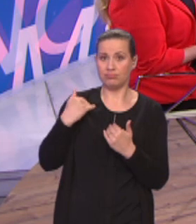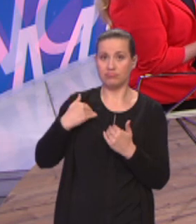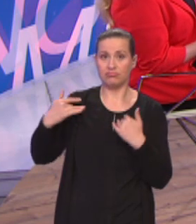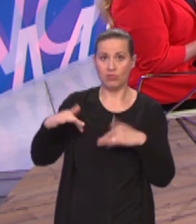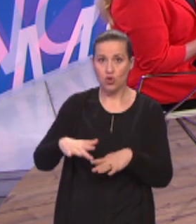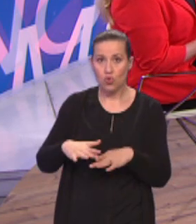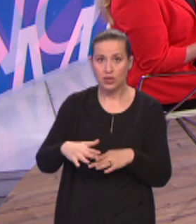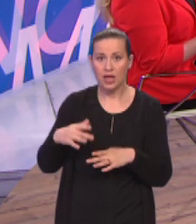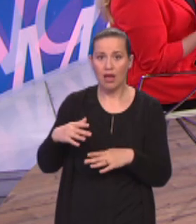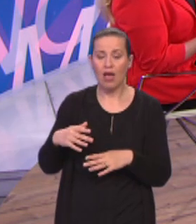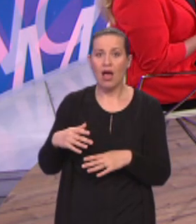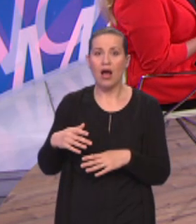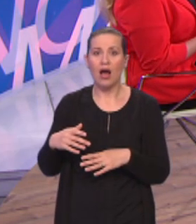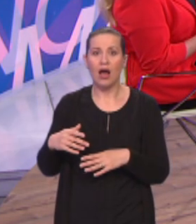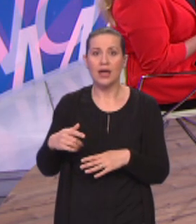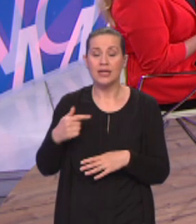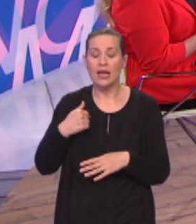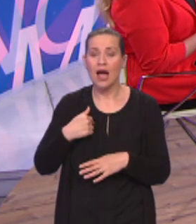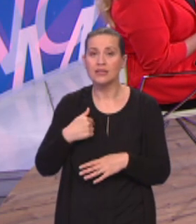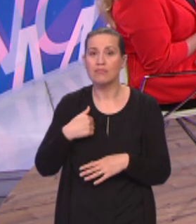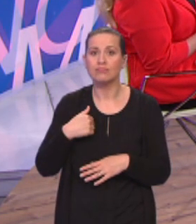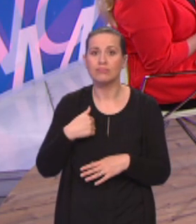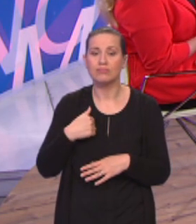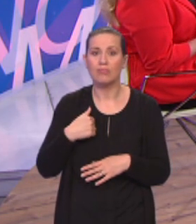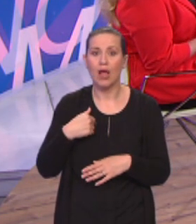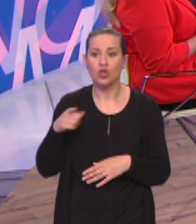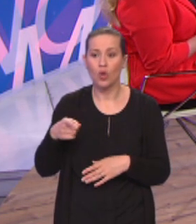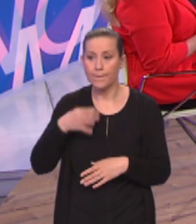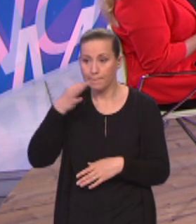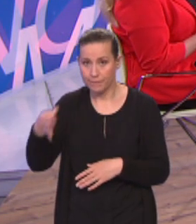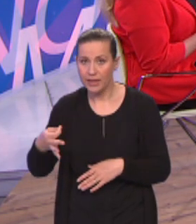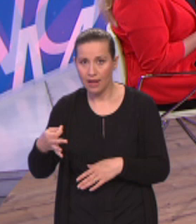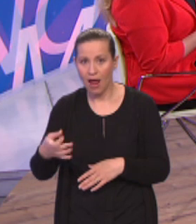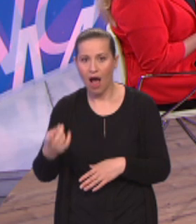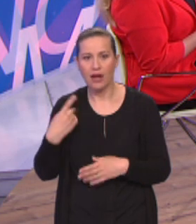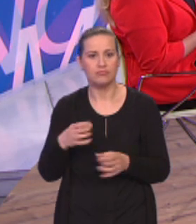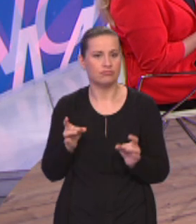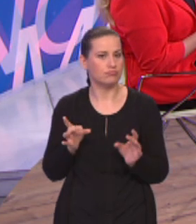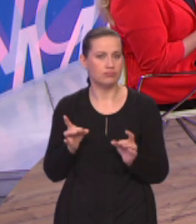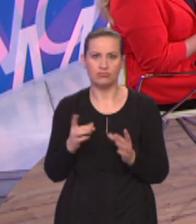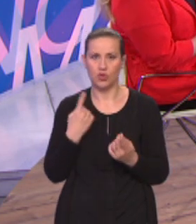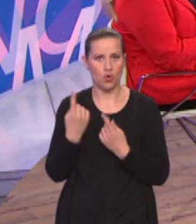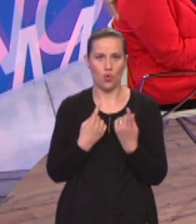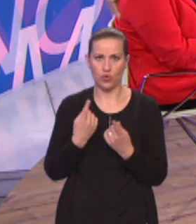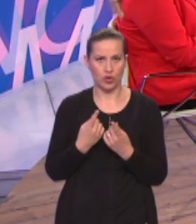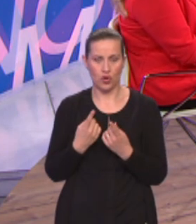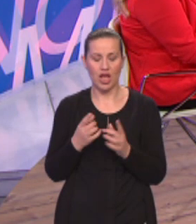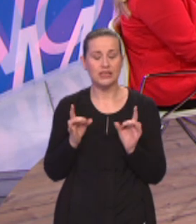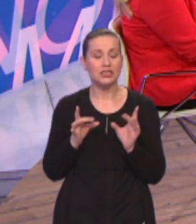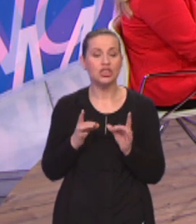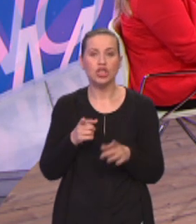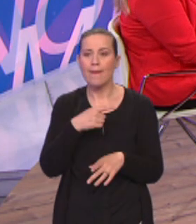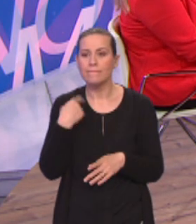suočeni s tim. I dakle, ja sam tu potaknula to pitanje, međutim, ništa se nije dogodilo. Ništa. Mi ne